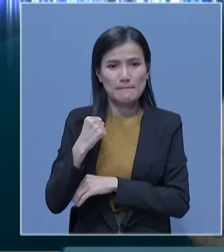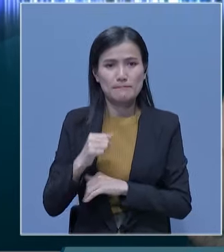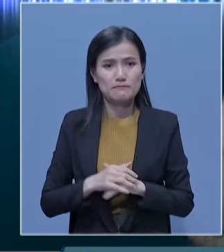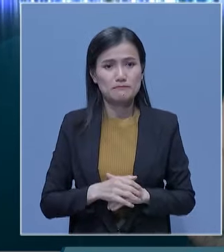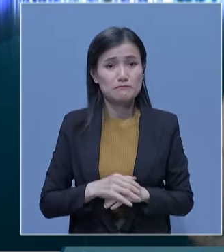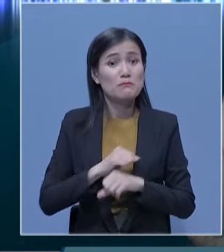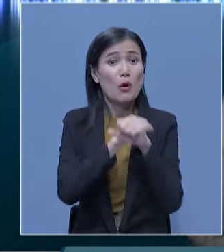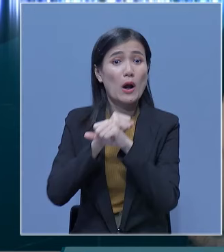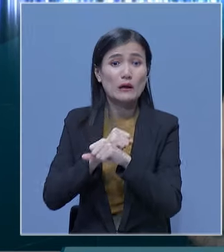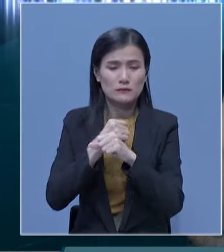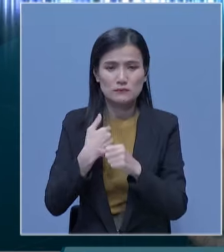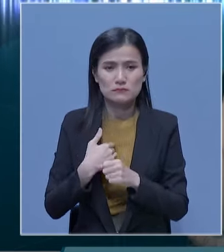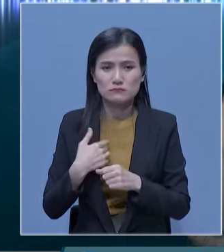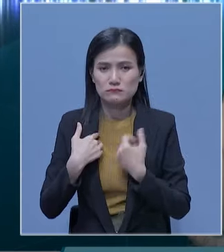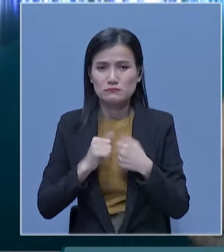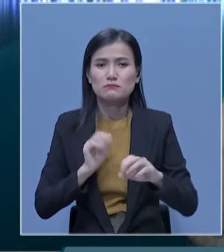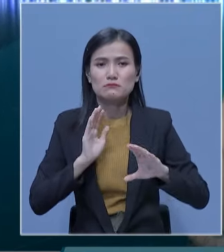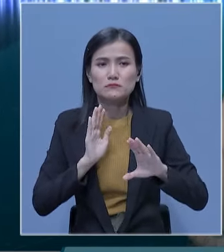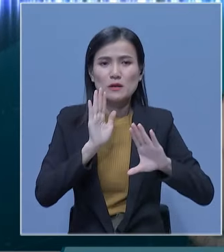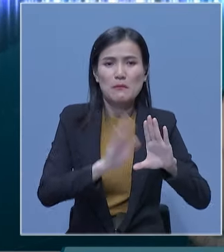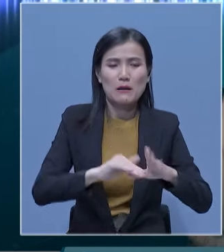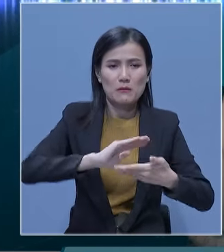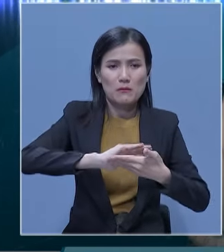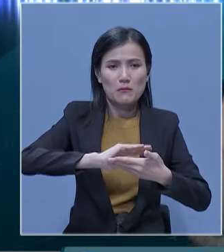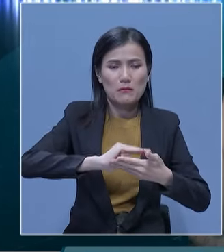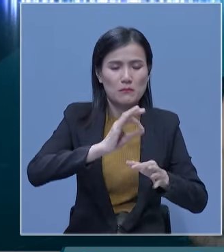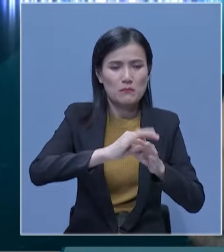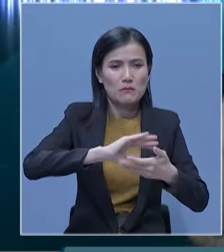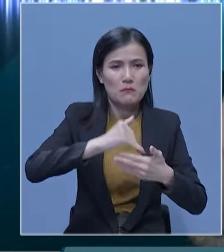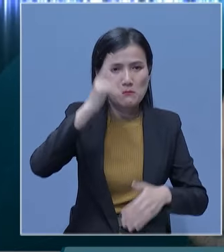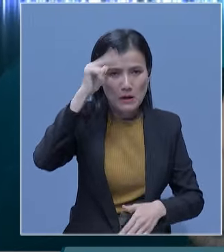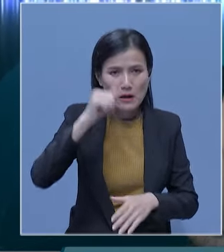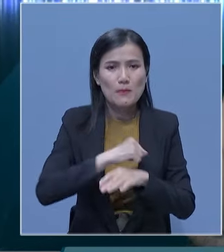เพื่อไม่ให้มิจฉาชีพมาเปิดบัญชีม้าเรามีข้อมูลยันบางคนมี400บัญชี